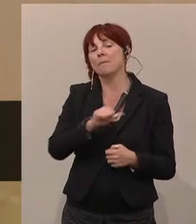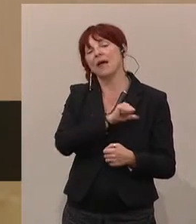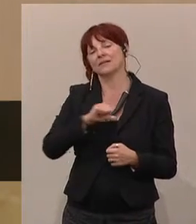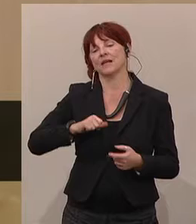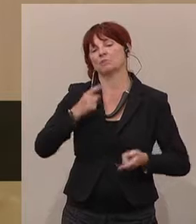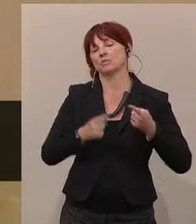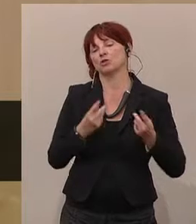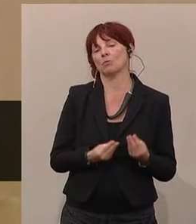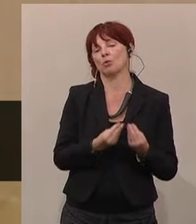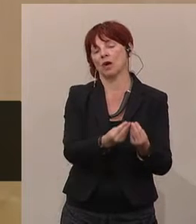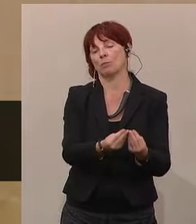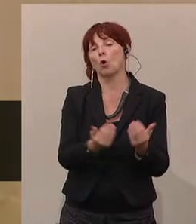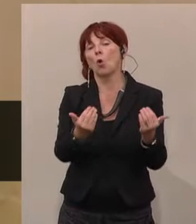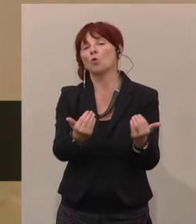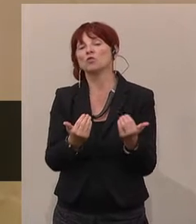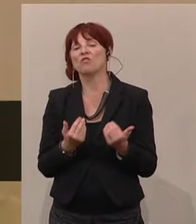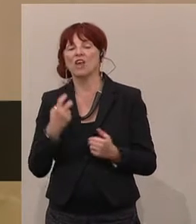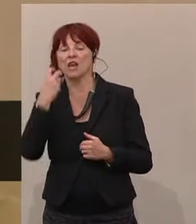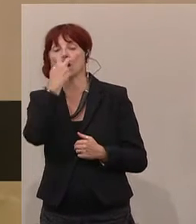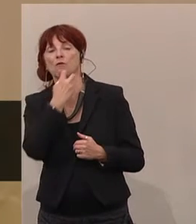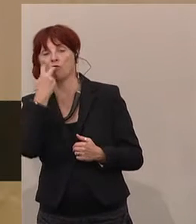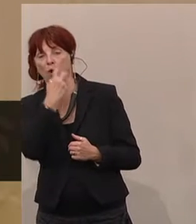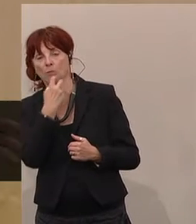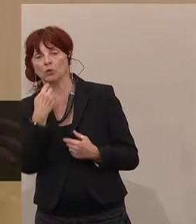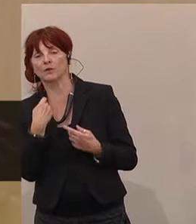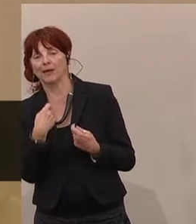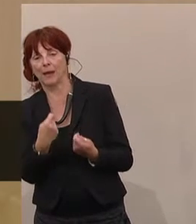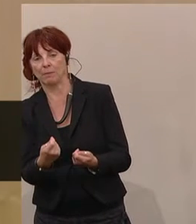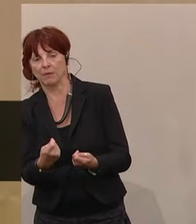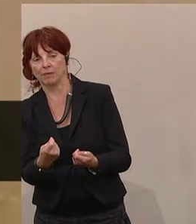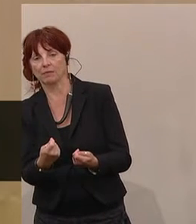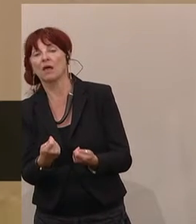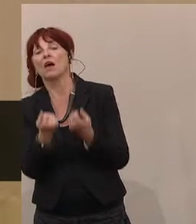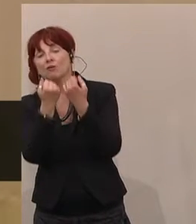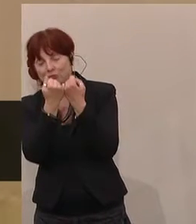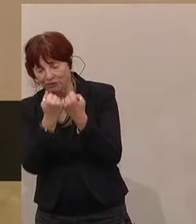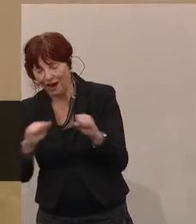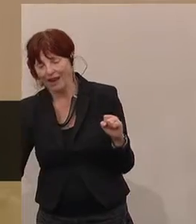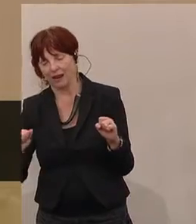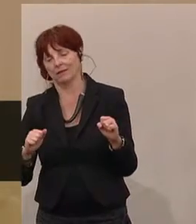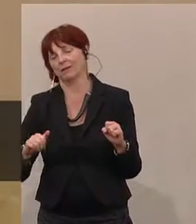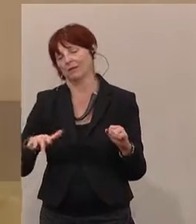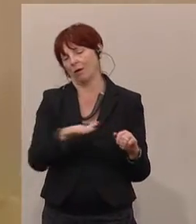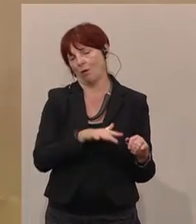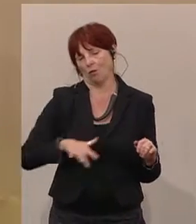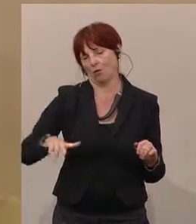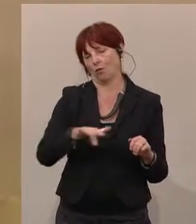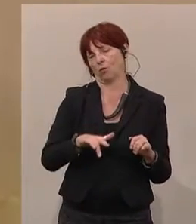Seite und weniger Bevormundung auf der anderen Seite. Wahrlich ein freiheitlicher Grundsatz.